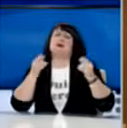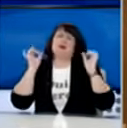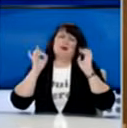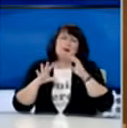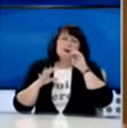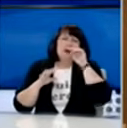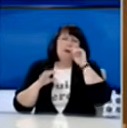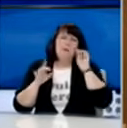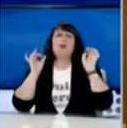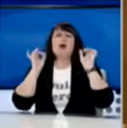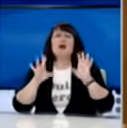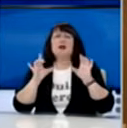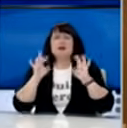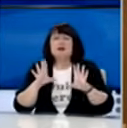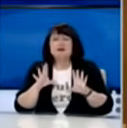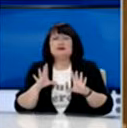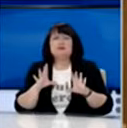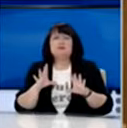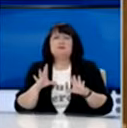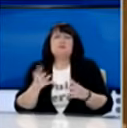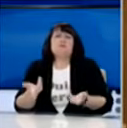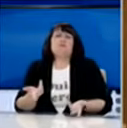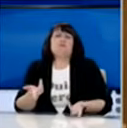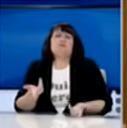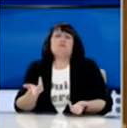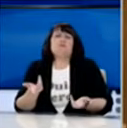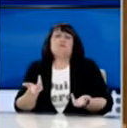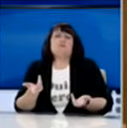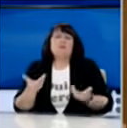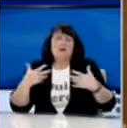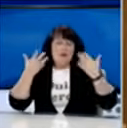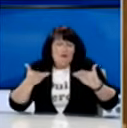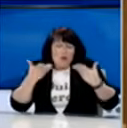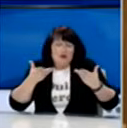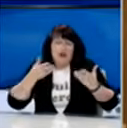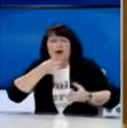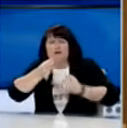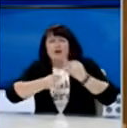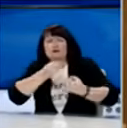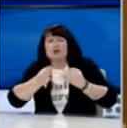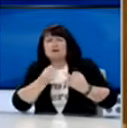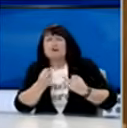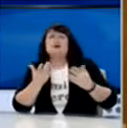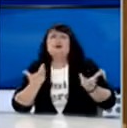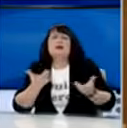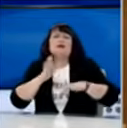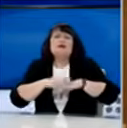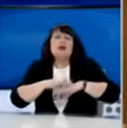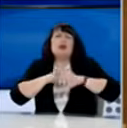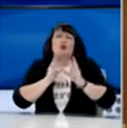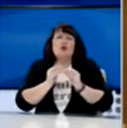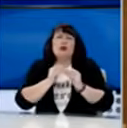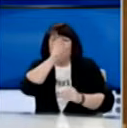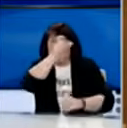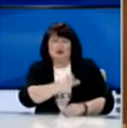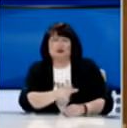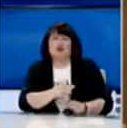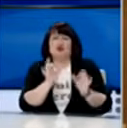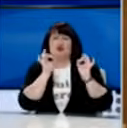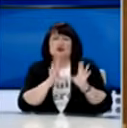του, κανείς ποτέ δεν δίνει λογαριασμό, όπως δεν το κάνατε ούτε και